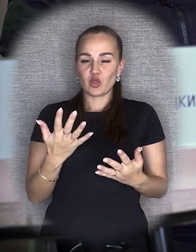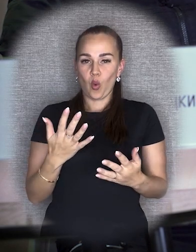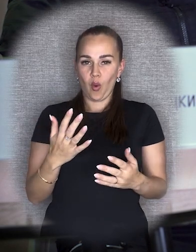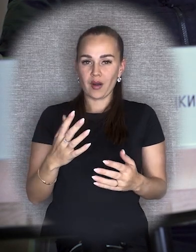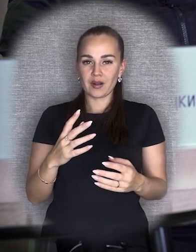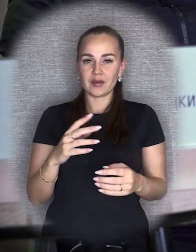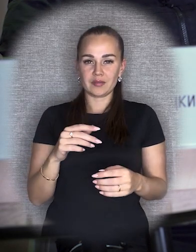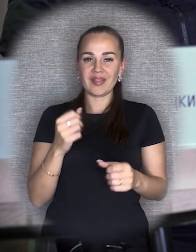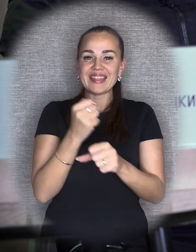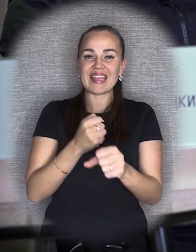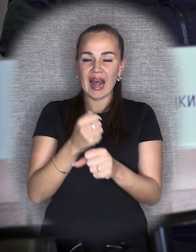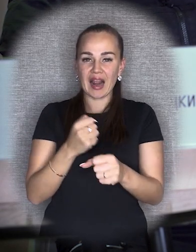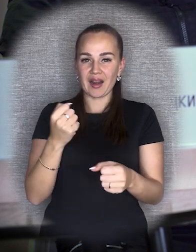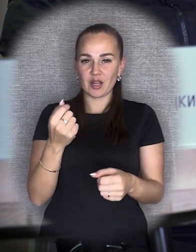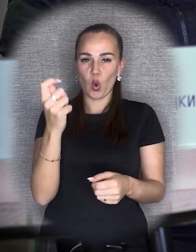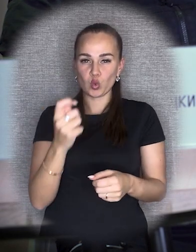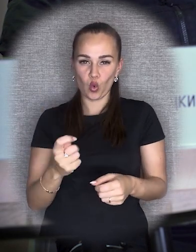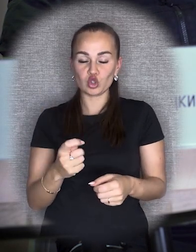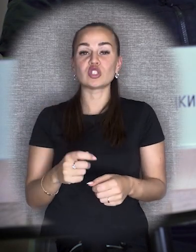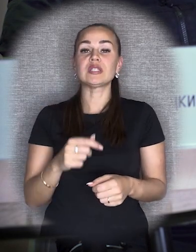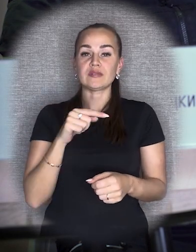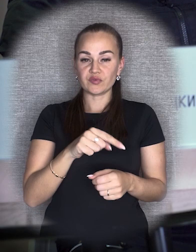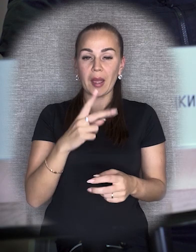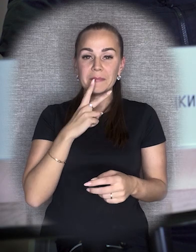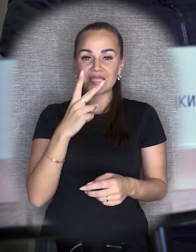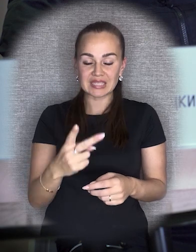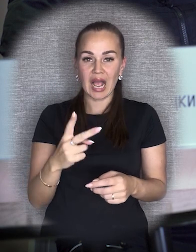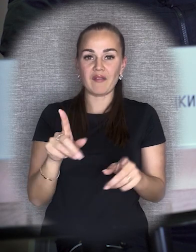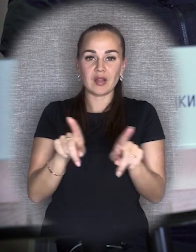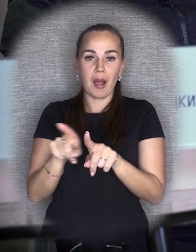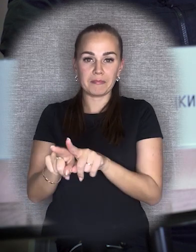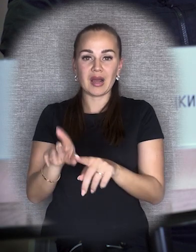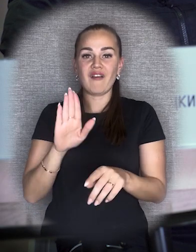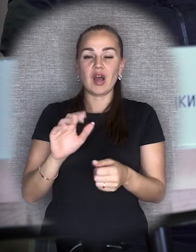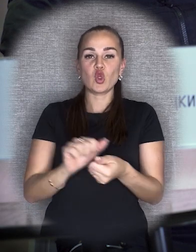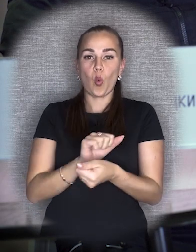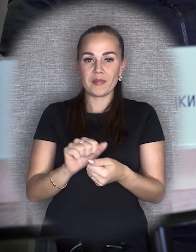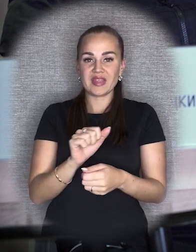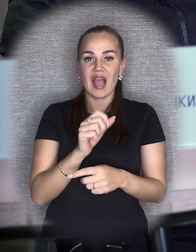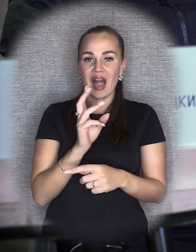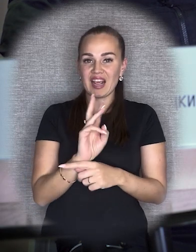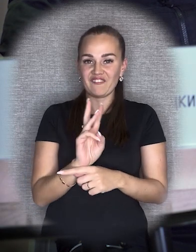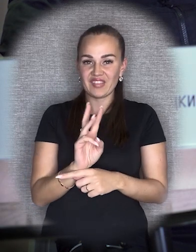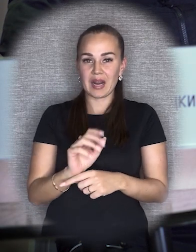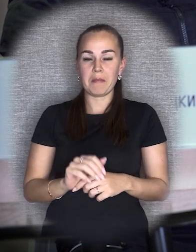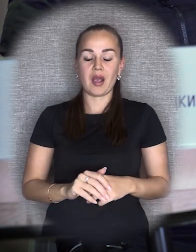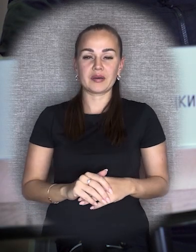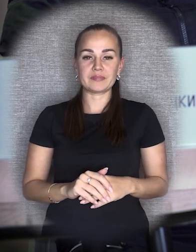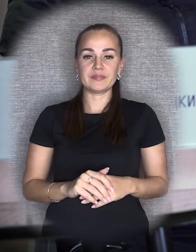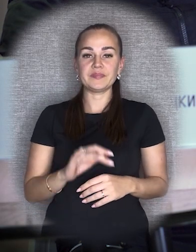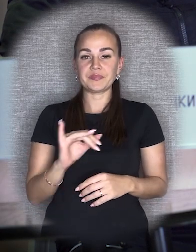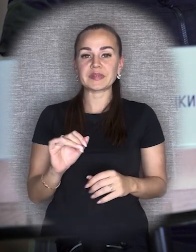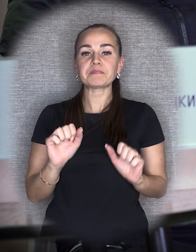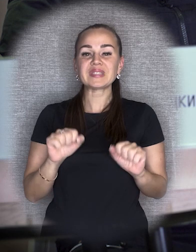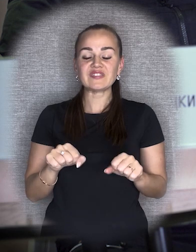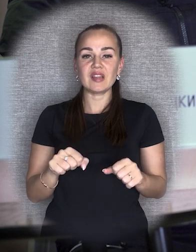обращались творцы, они, собственно, представлены и в документальных материалах, которые поддерживают, позволяя скульптуре как